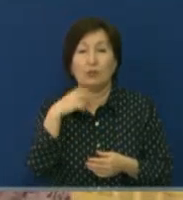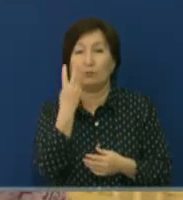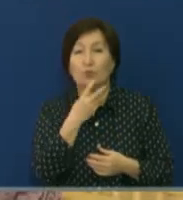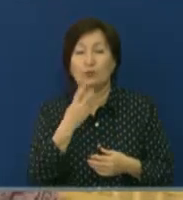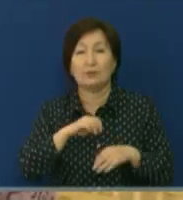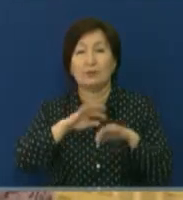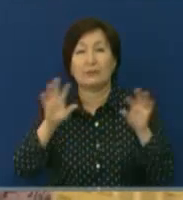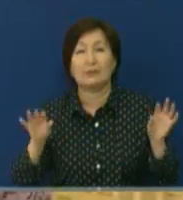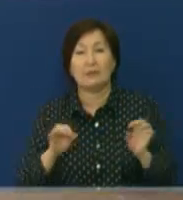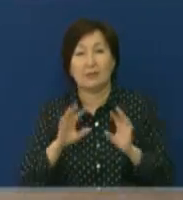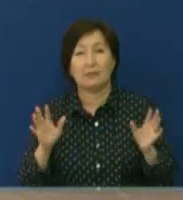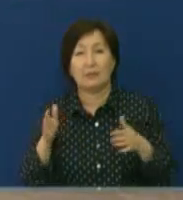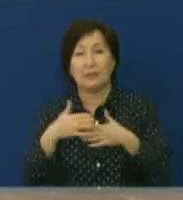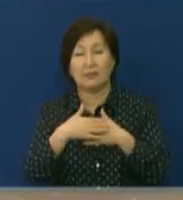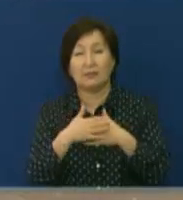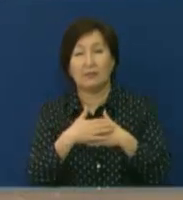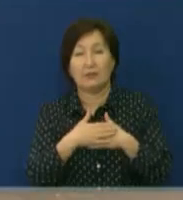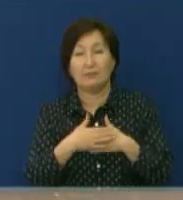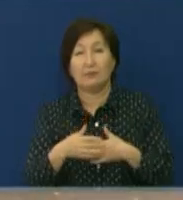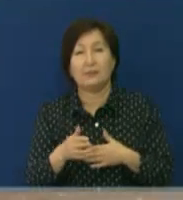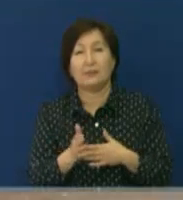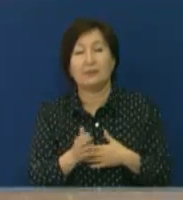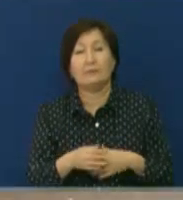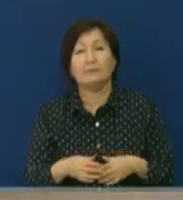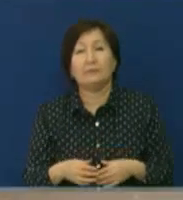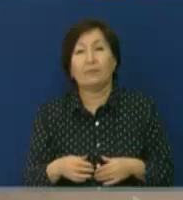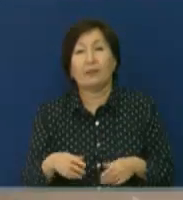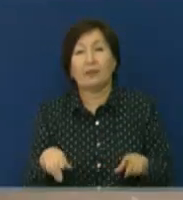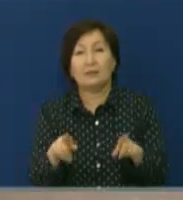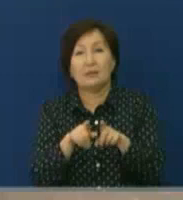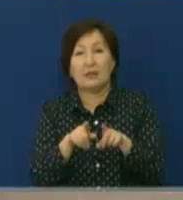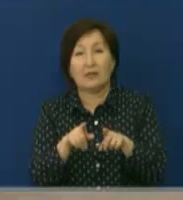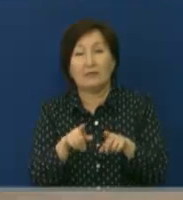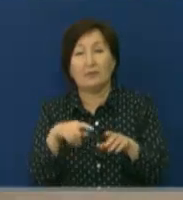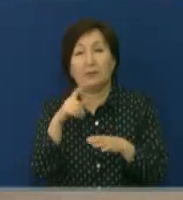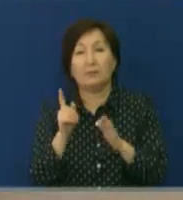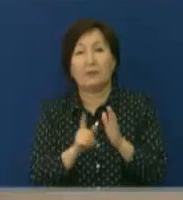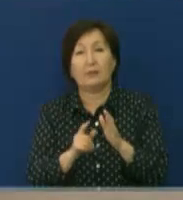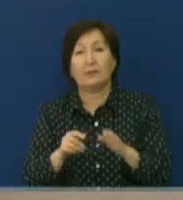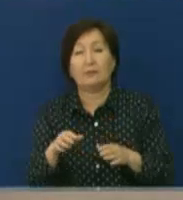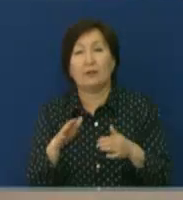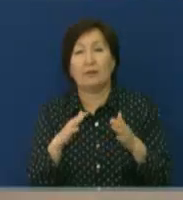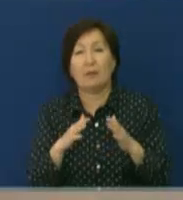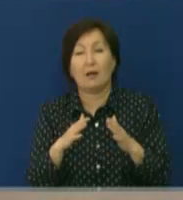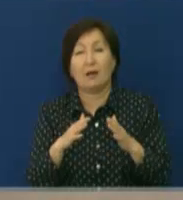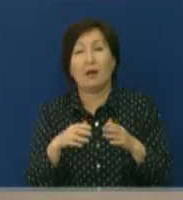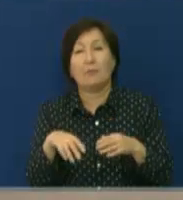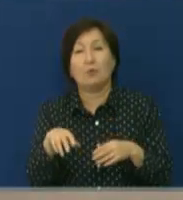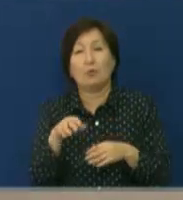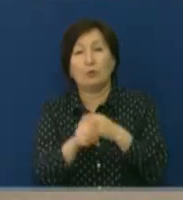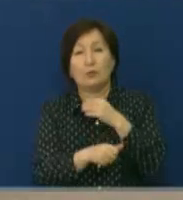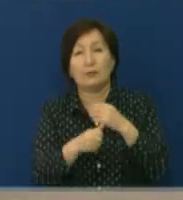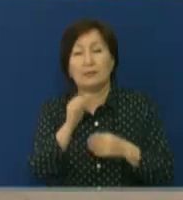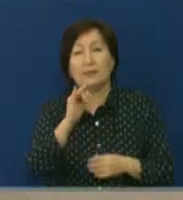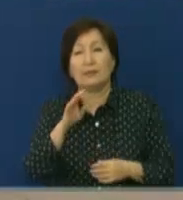к подъездам дома moon аналогичная проблема сложилась и в домах по улице иртышская вывозу накопленного за